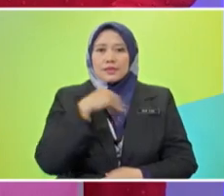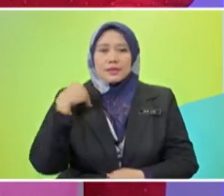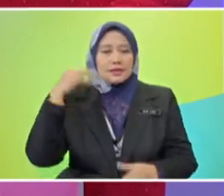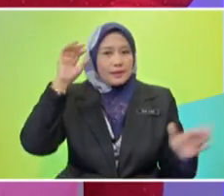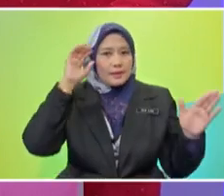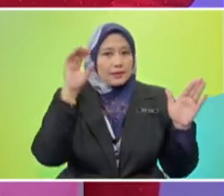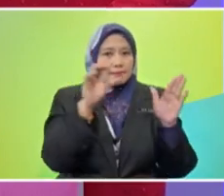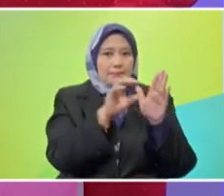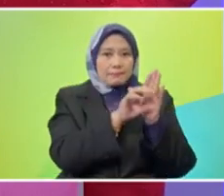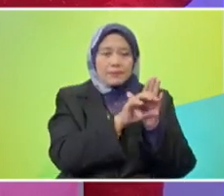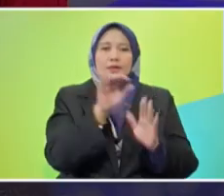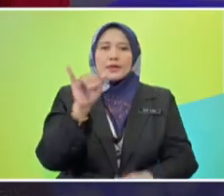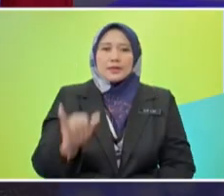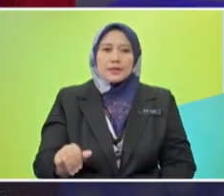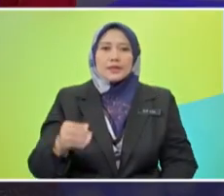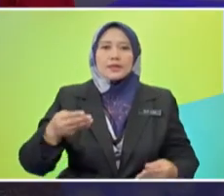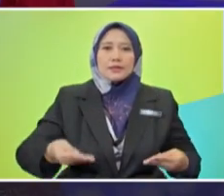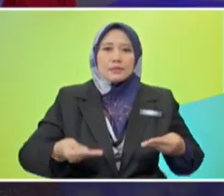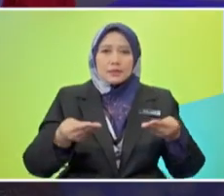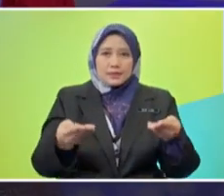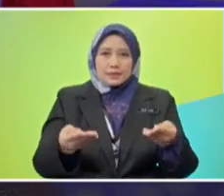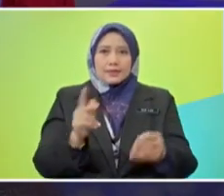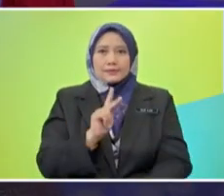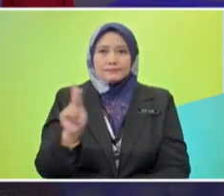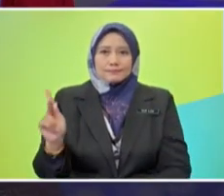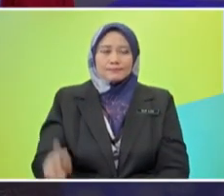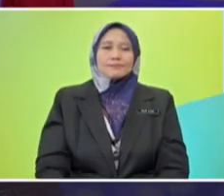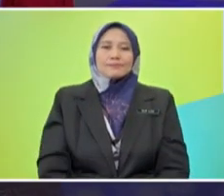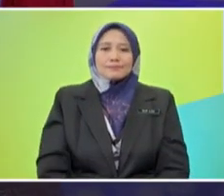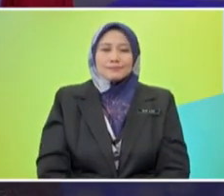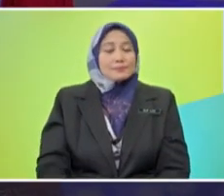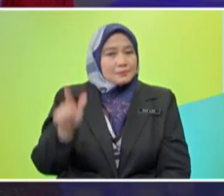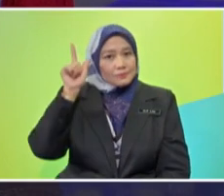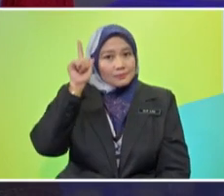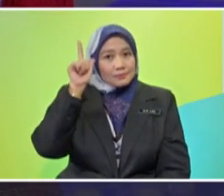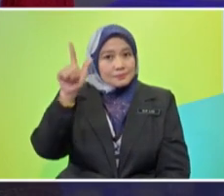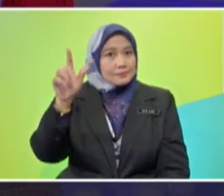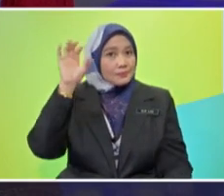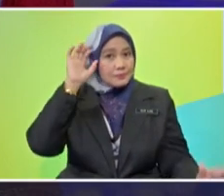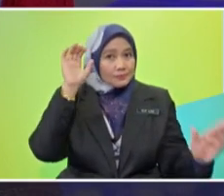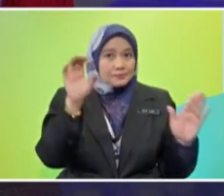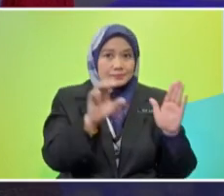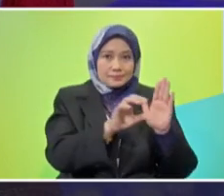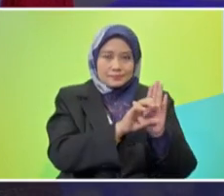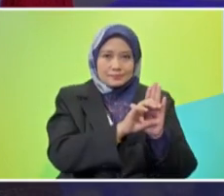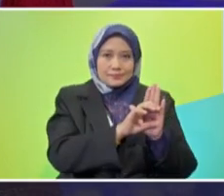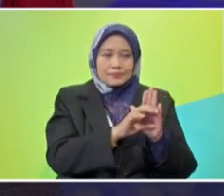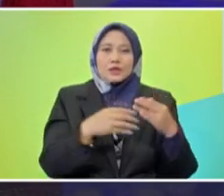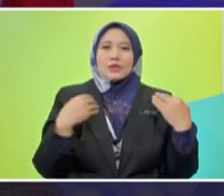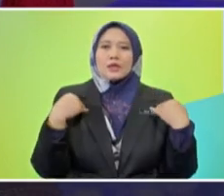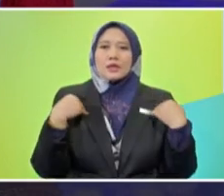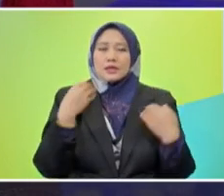diberikan. Boleh Fizi? Baik, jadi cikgu sudah paparkan di situ. Baik. Ya, gambar